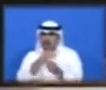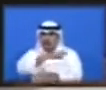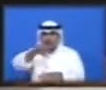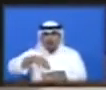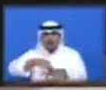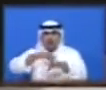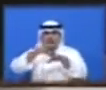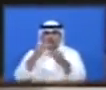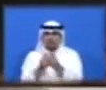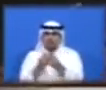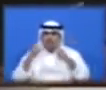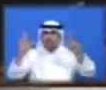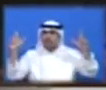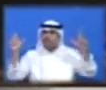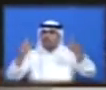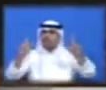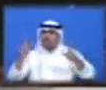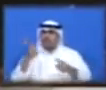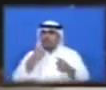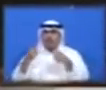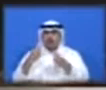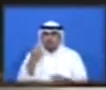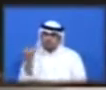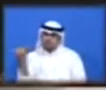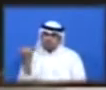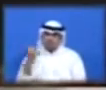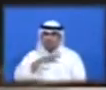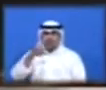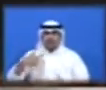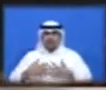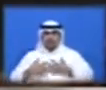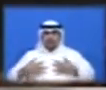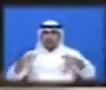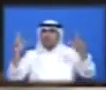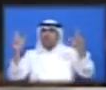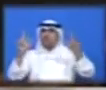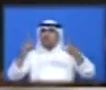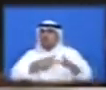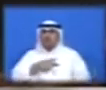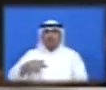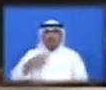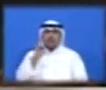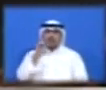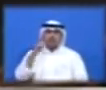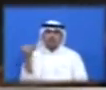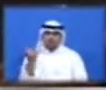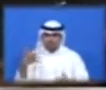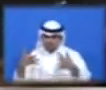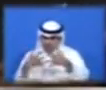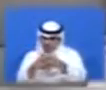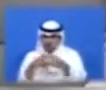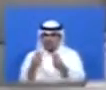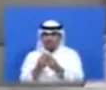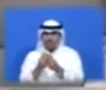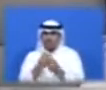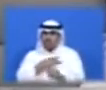سواء كانت في الإذاعة والتلفزيون والأخبار. سعداء جدا نحن في وزارة الإعلام بأن تكون أيضا هناك شراكة مع وزارة